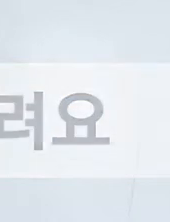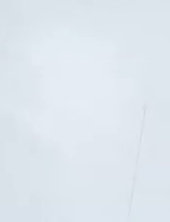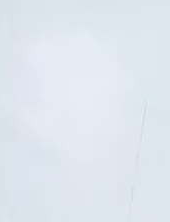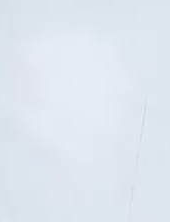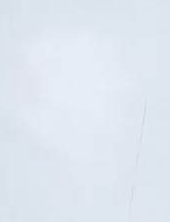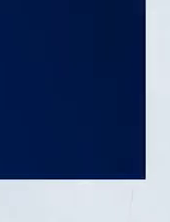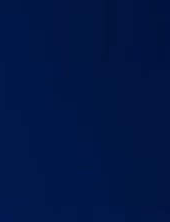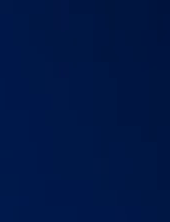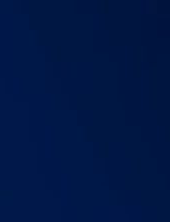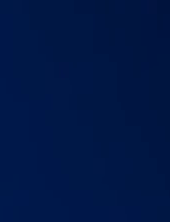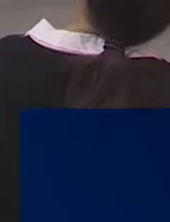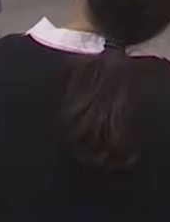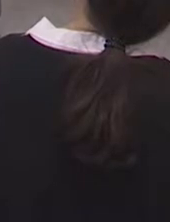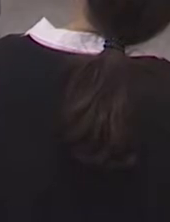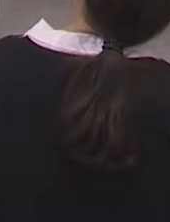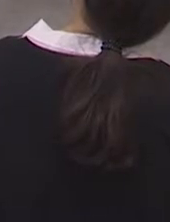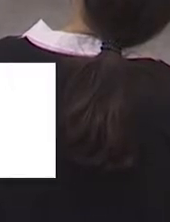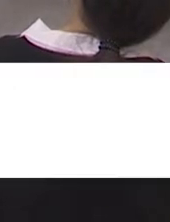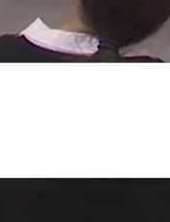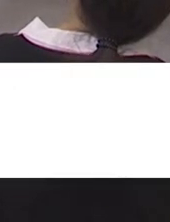있습니다.